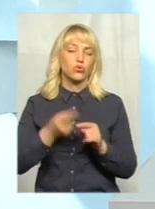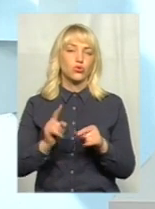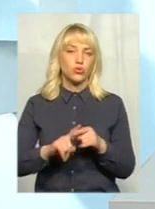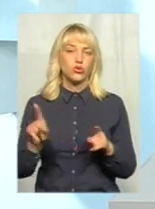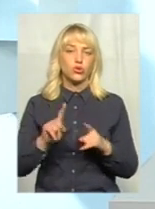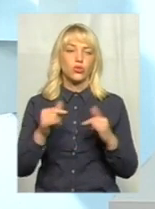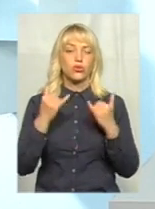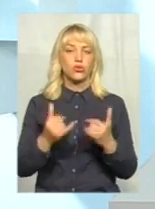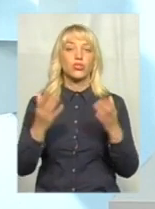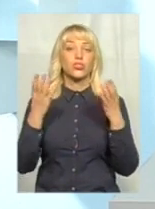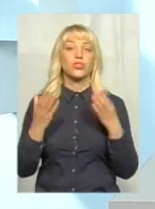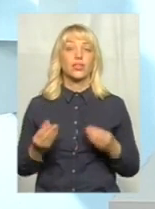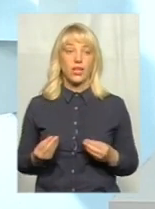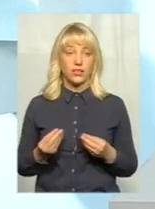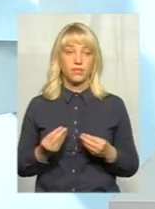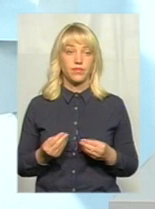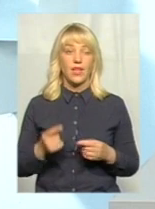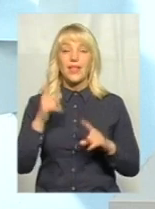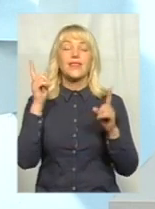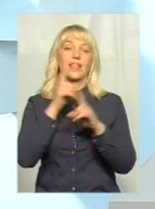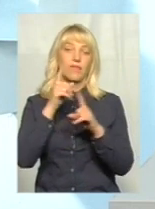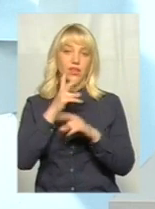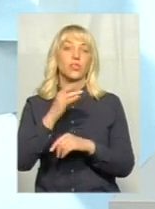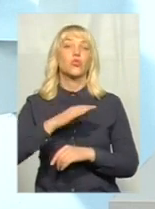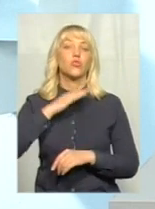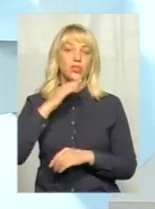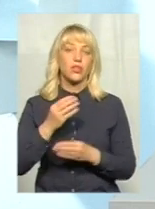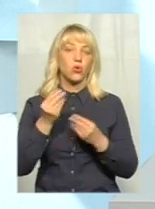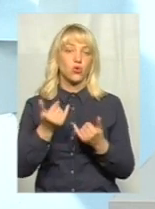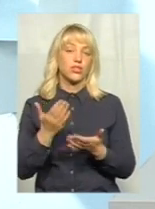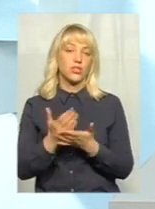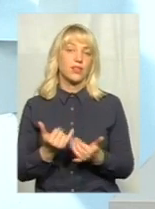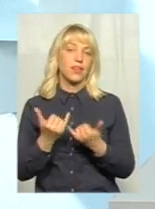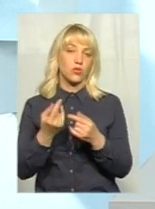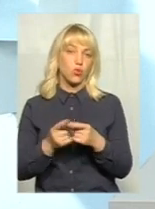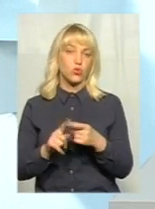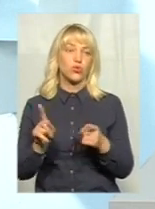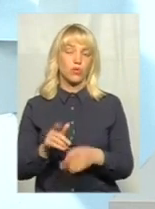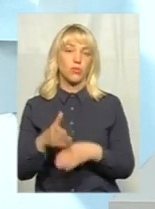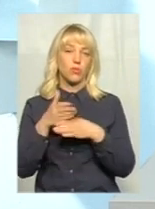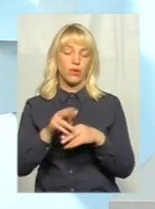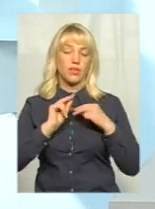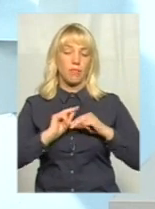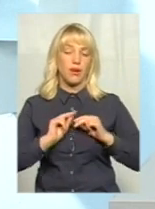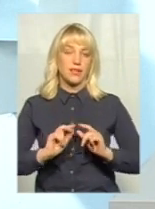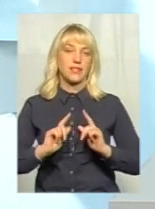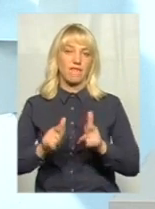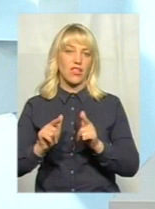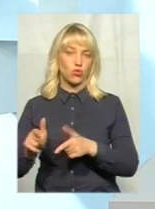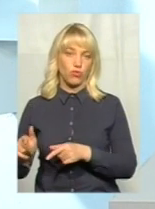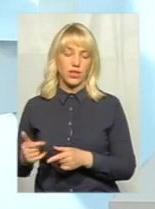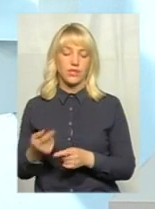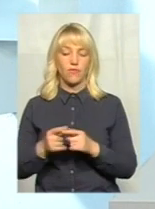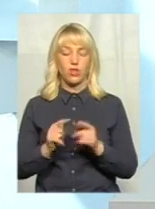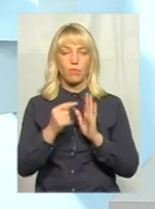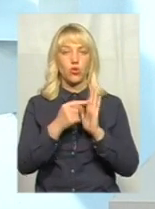на сьогоднішній день невеликі, але достатні кошти є для того, щоб сприяти людям працевлаштуватися. Вони розділені на